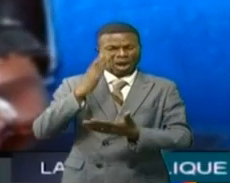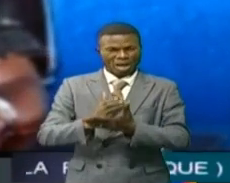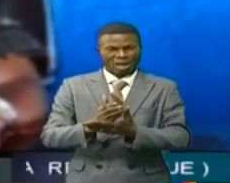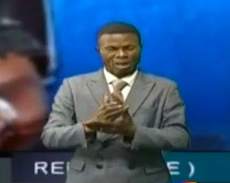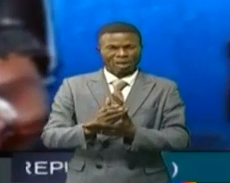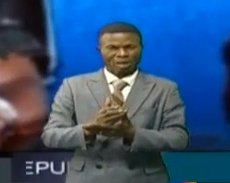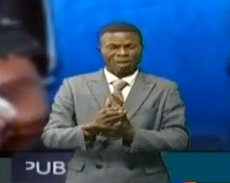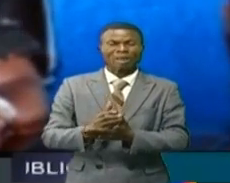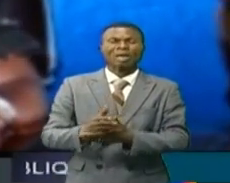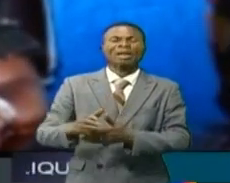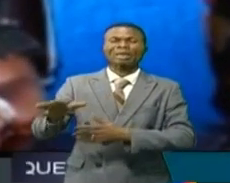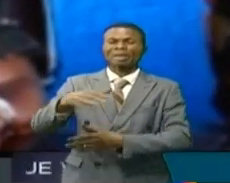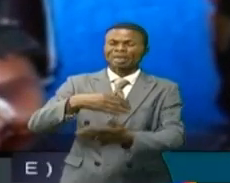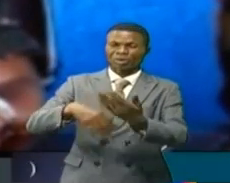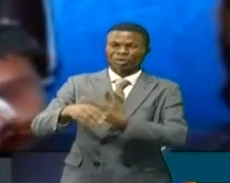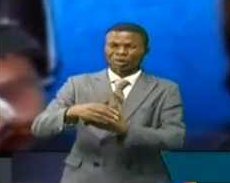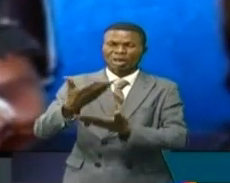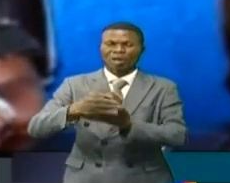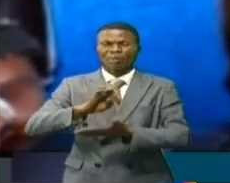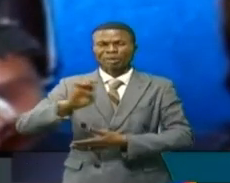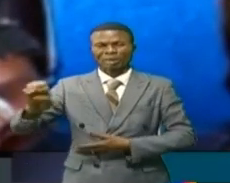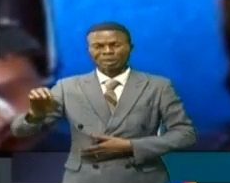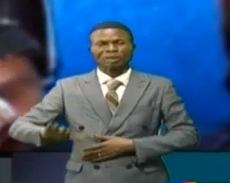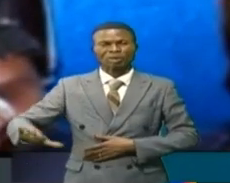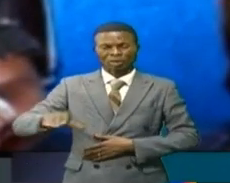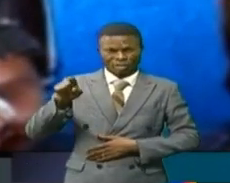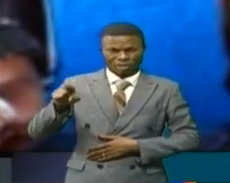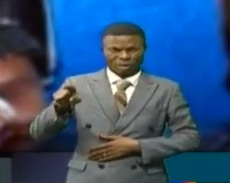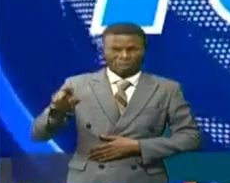à l'insécurité dans cette partie de la République.